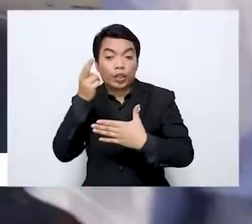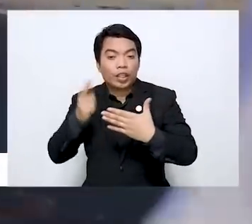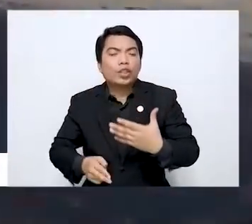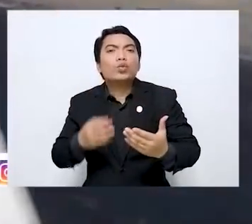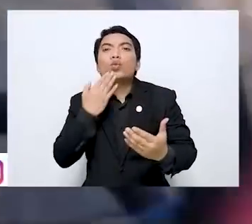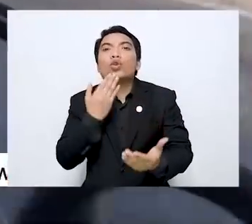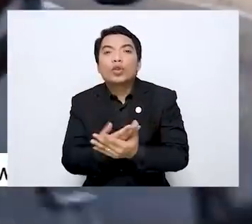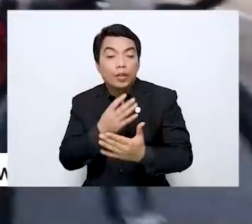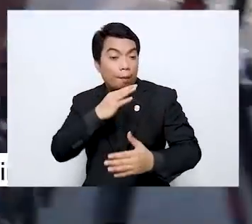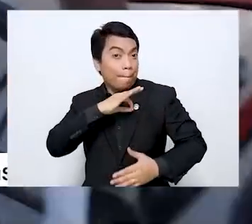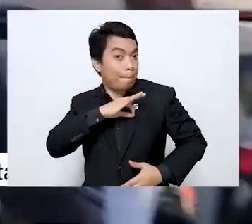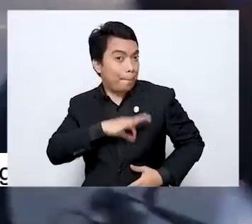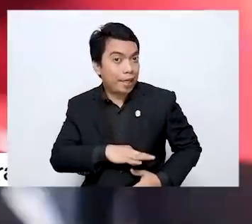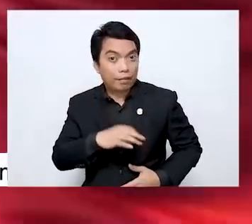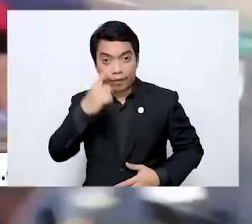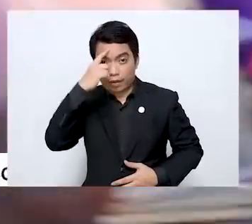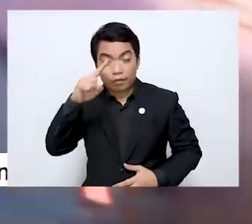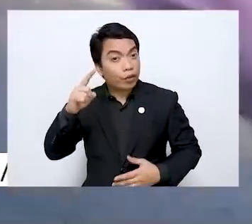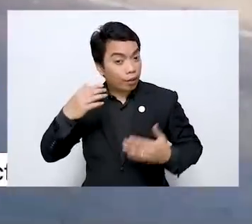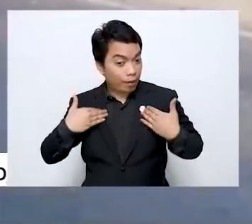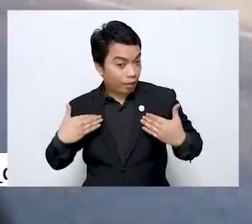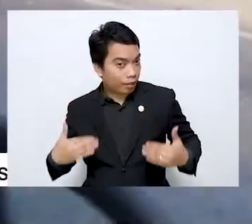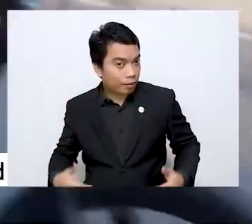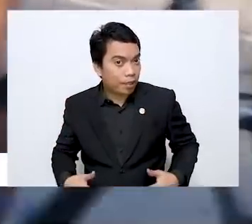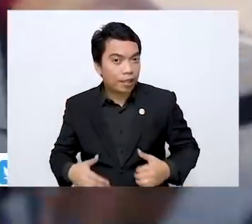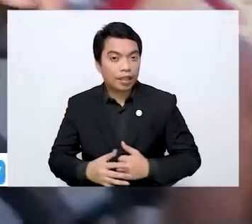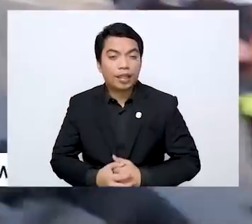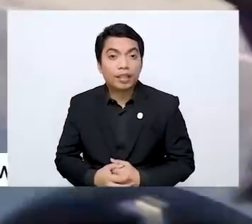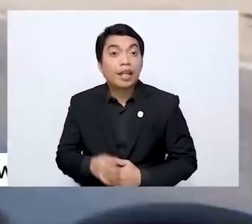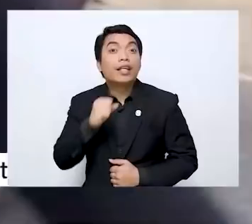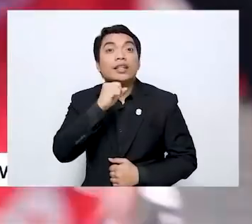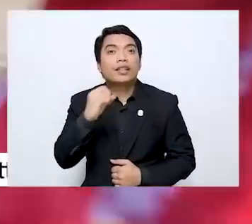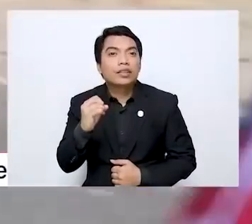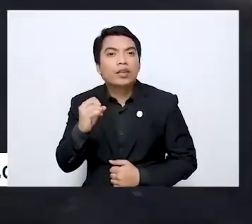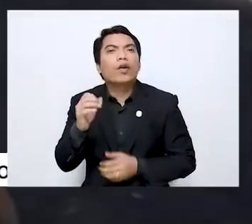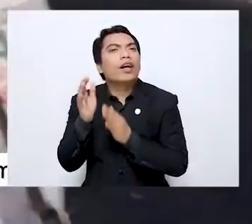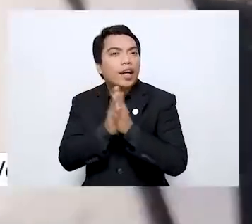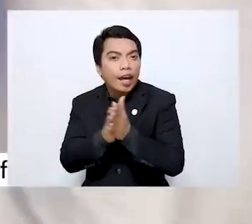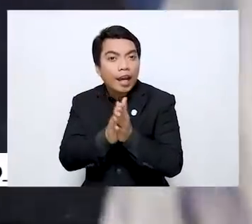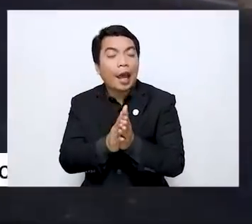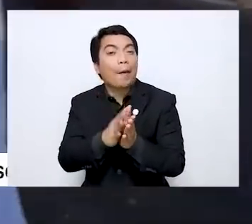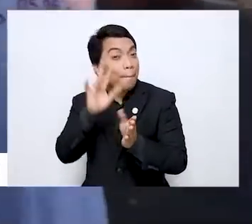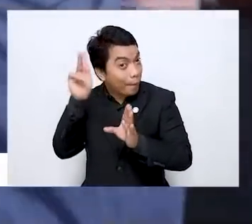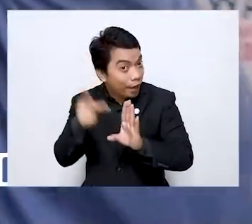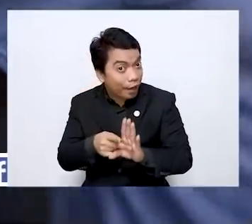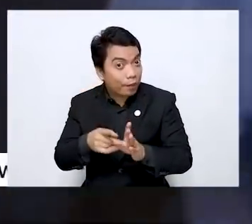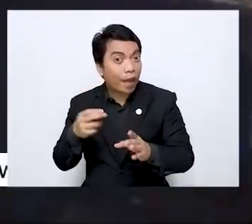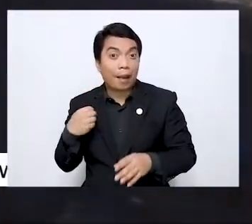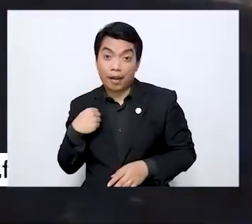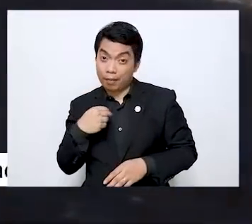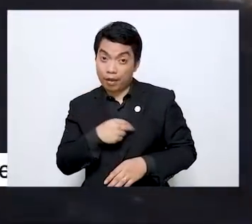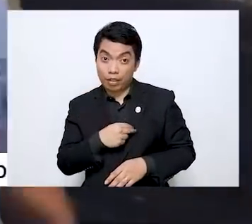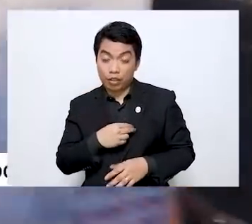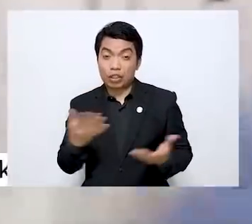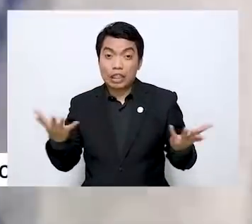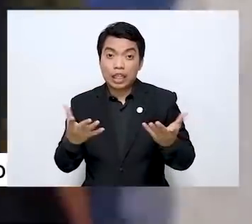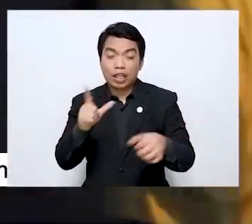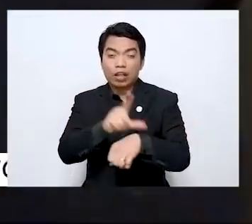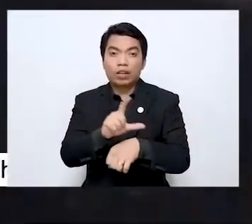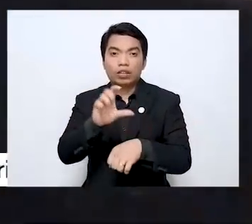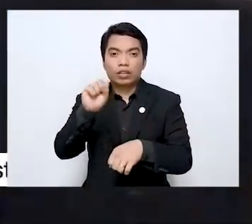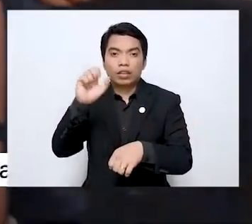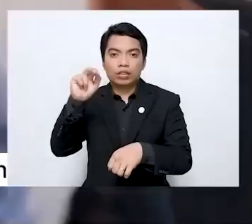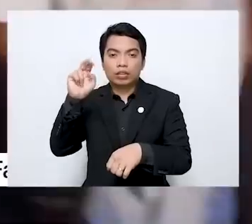ng magandang benepisyo sa ating pangangatawan. Kaya naman masiglang nakipagkaisa ang mga kapatid sa lokal ng